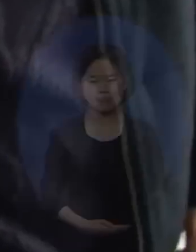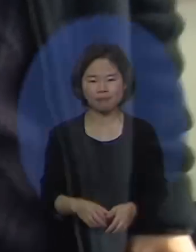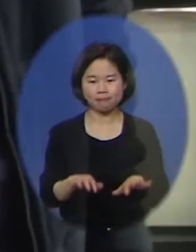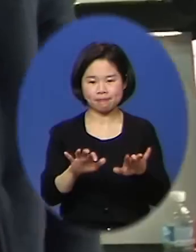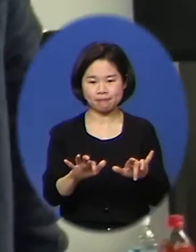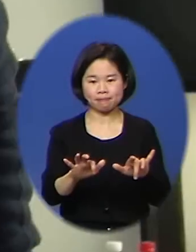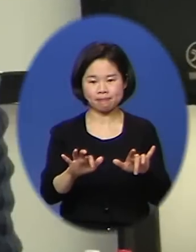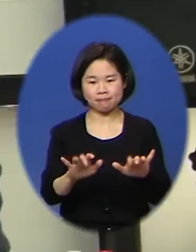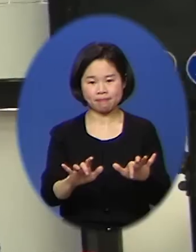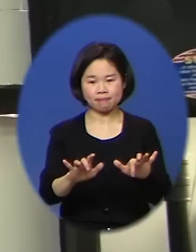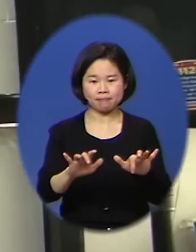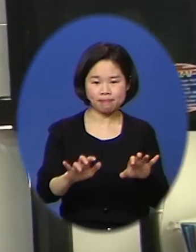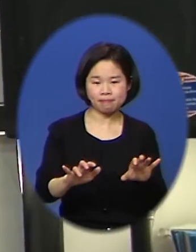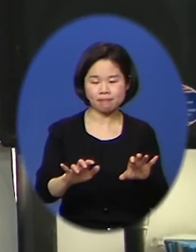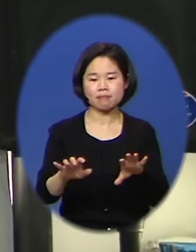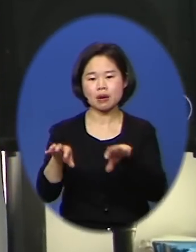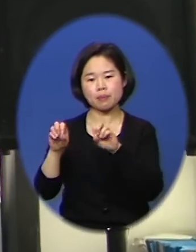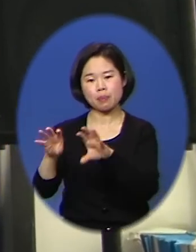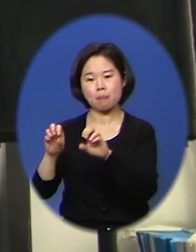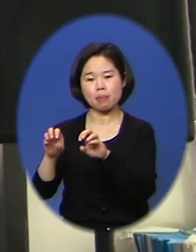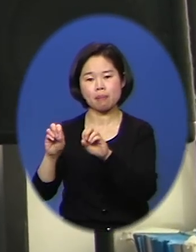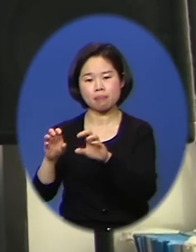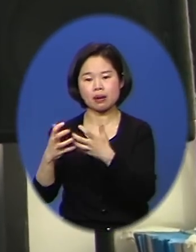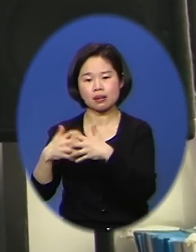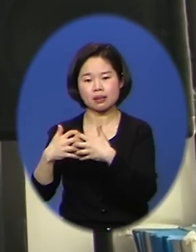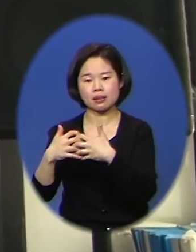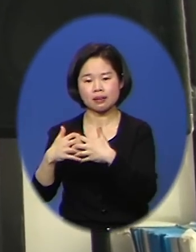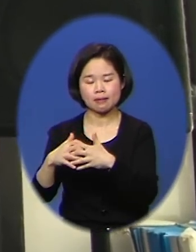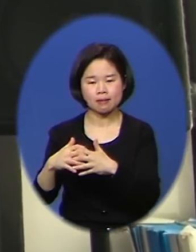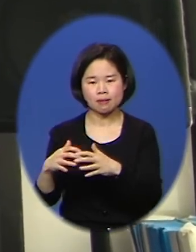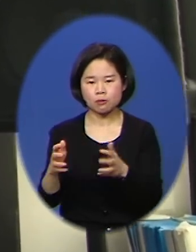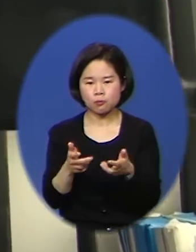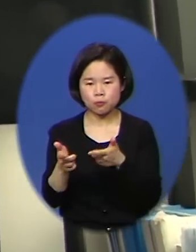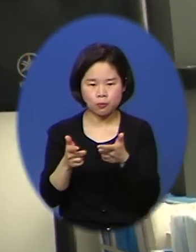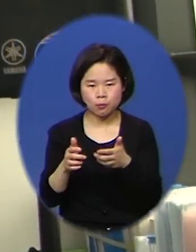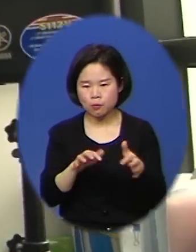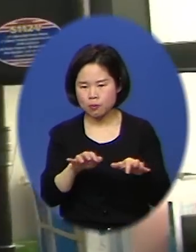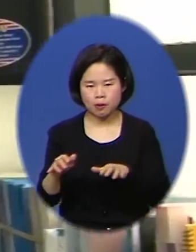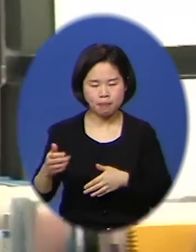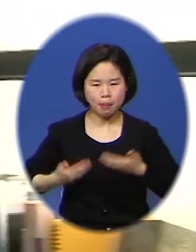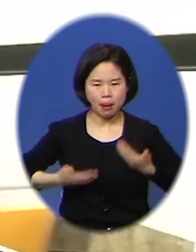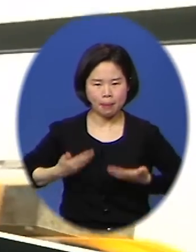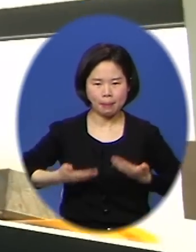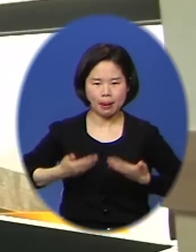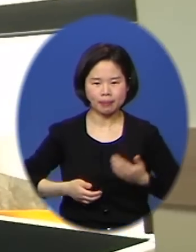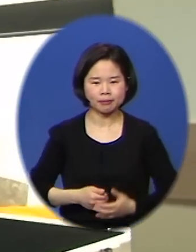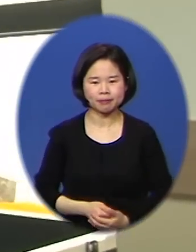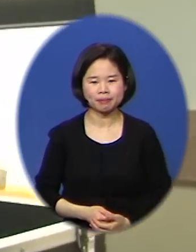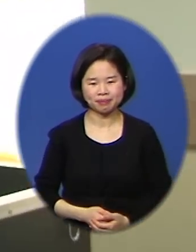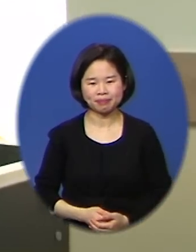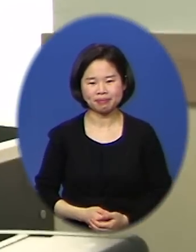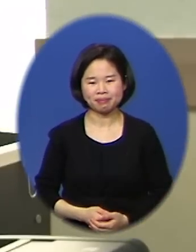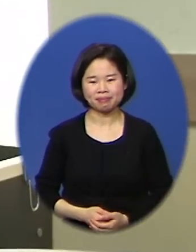건방과 음향 기기들을 만지는 그의 손이 바쁘게 움직인다.